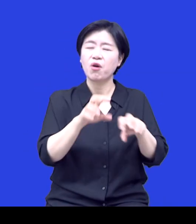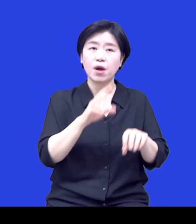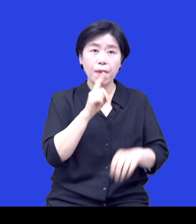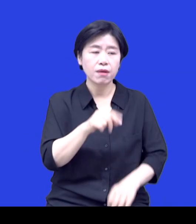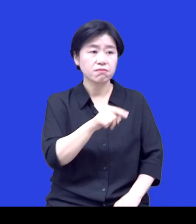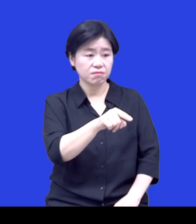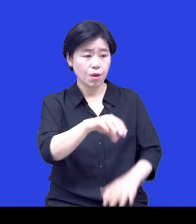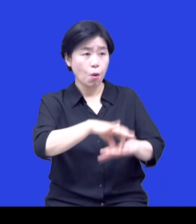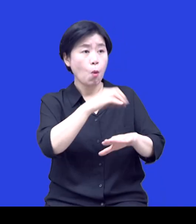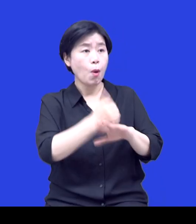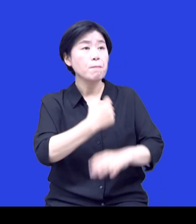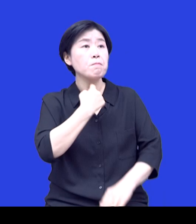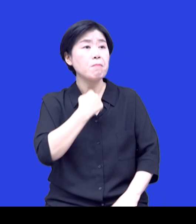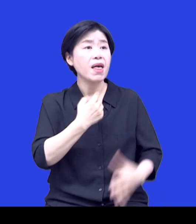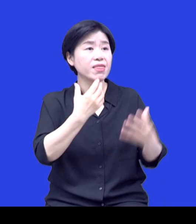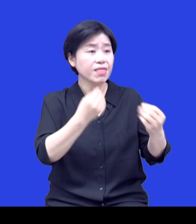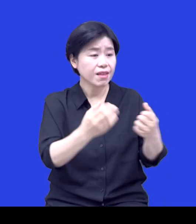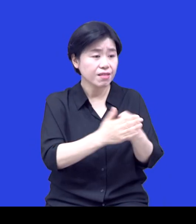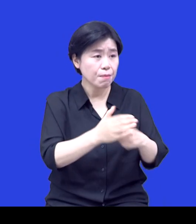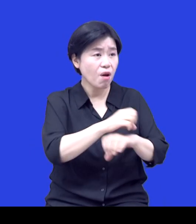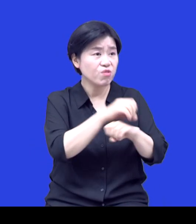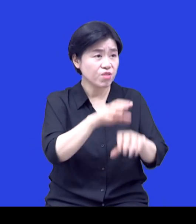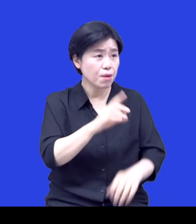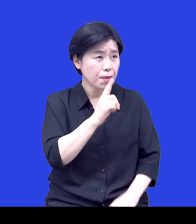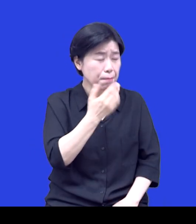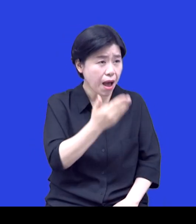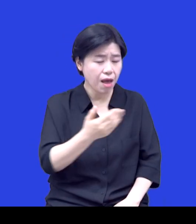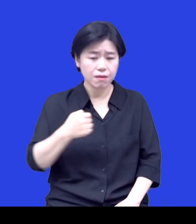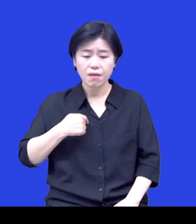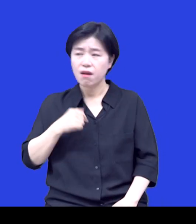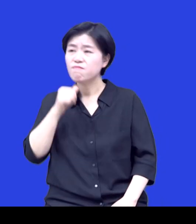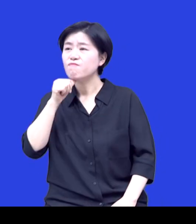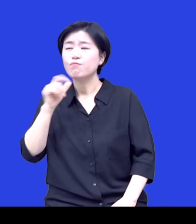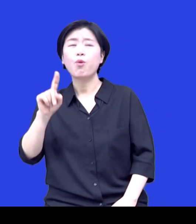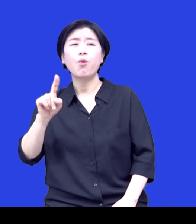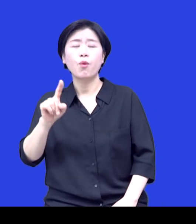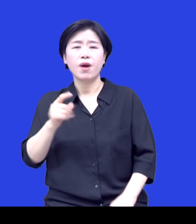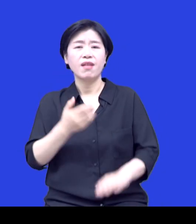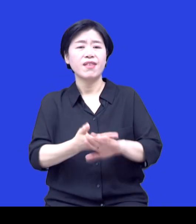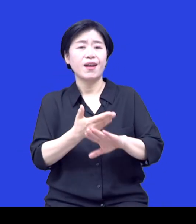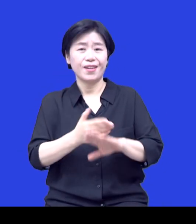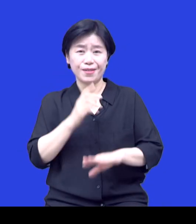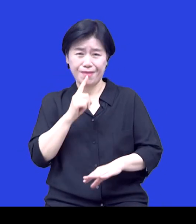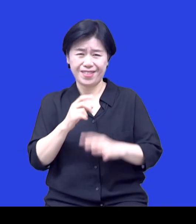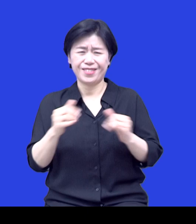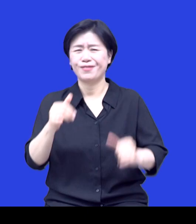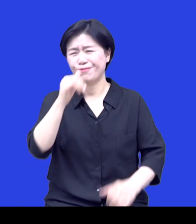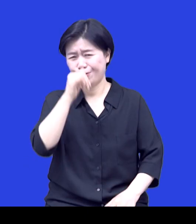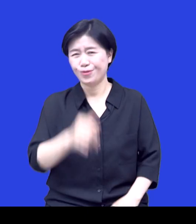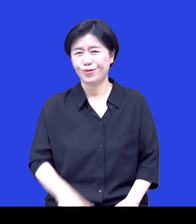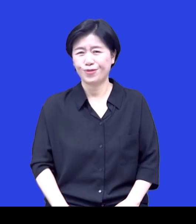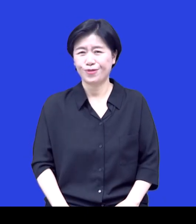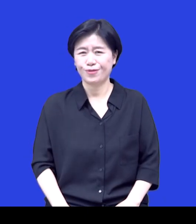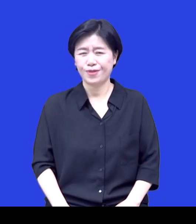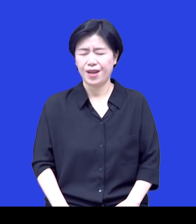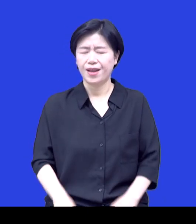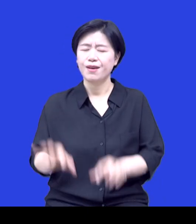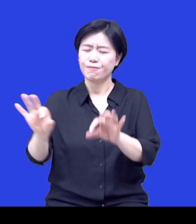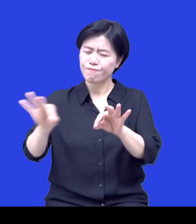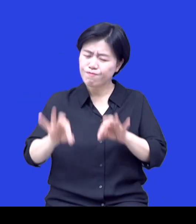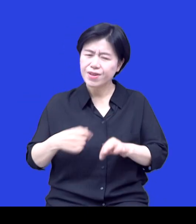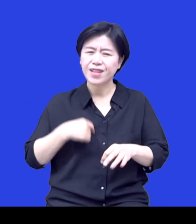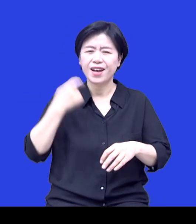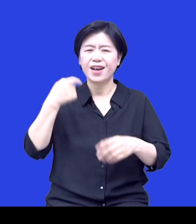헛되봤으면 그런데 기회조차 안 주어지도록 네네. 하나님이 나를 꽉 잡고 아. 그래서 나는 그 세계에서